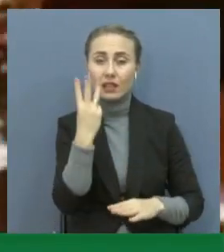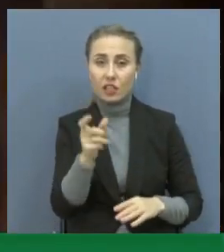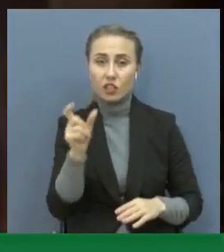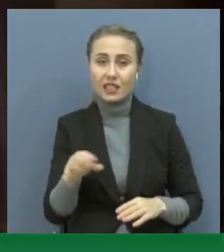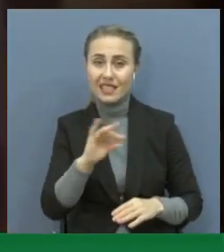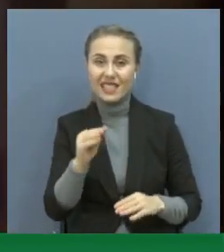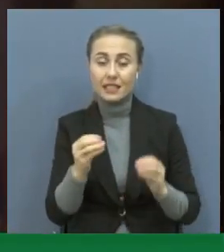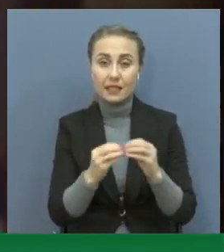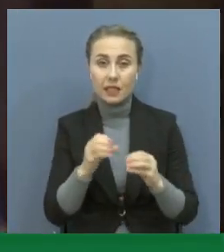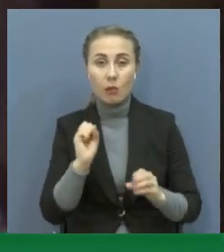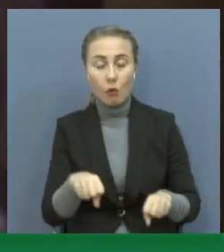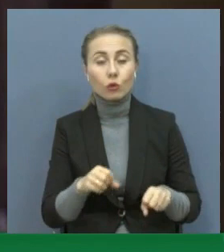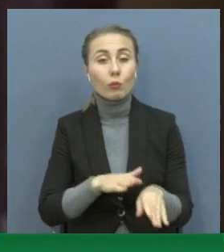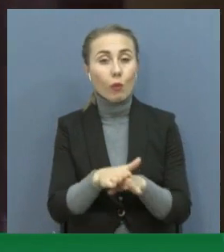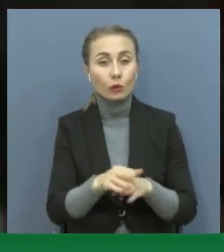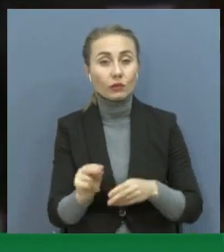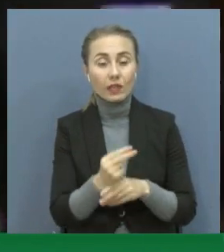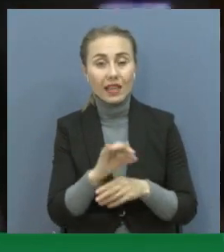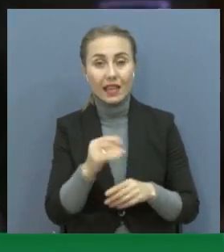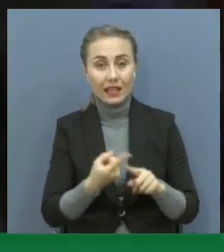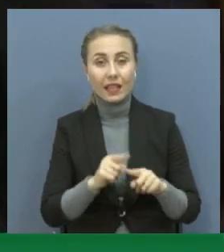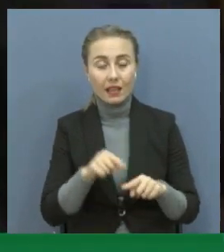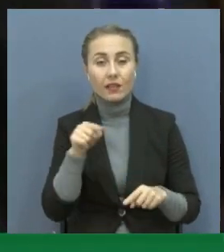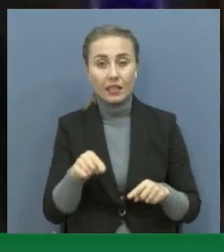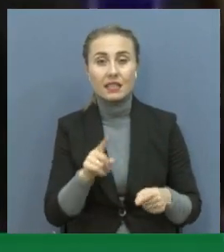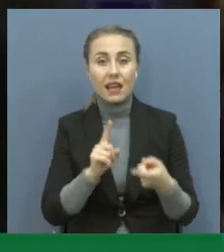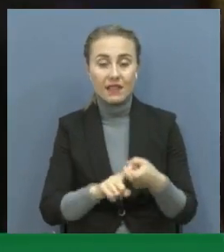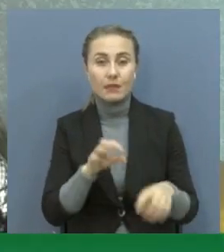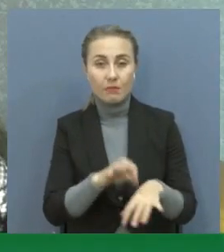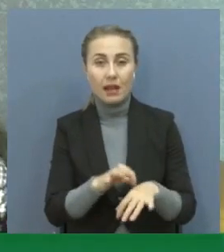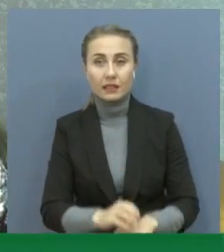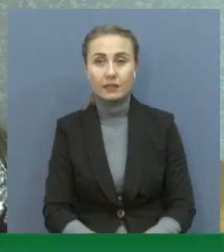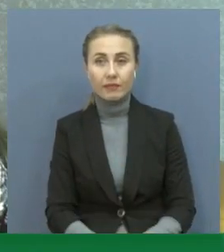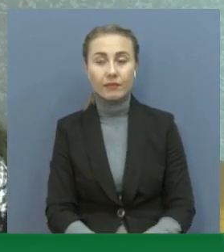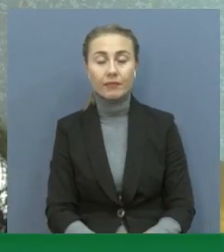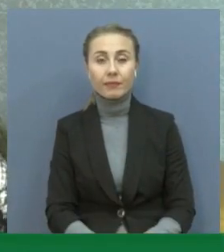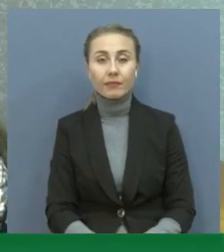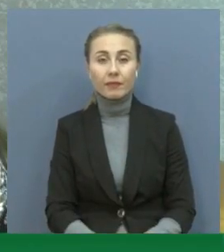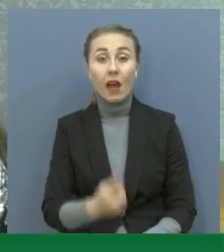3 человека из 10 могут полностью вылечиться от такого рода зависимости. Одна из